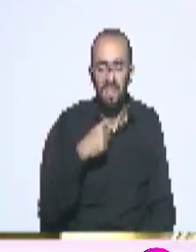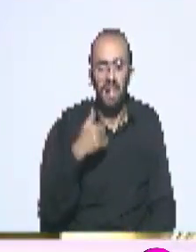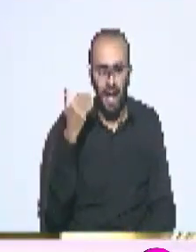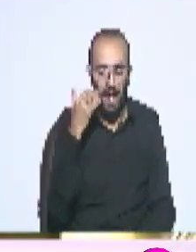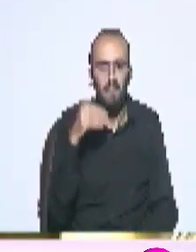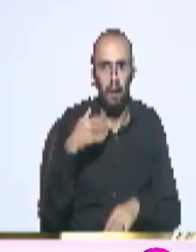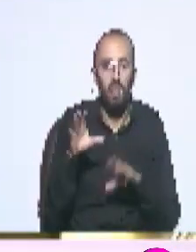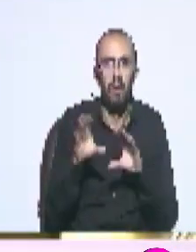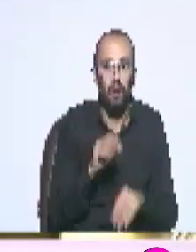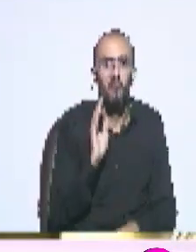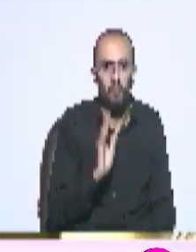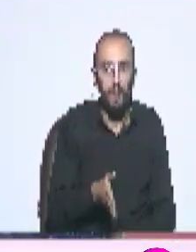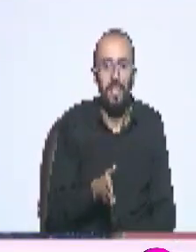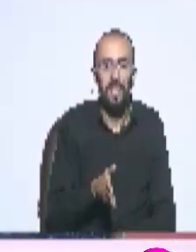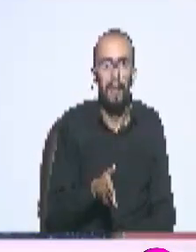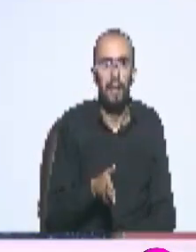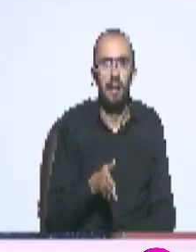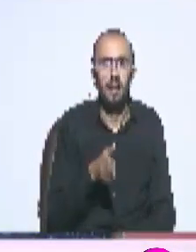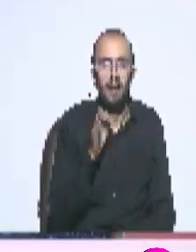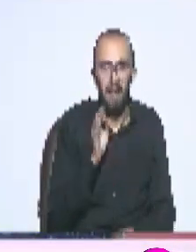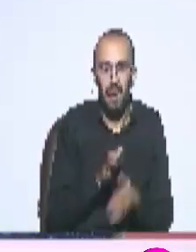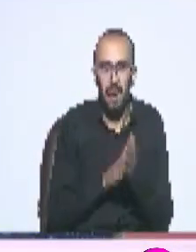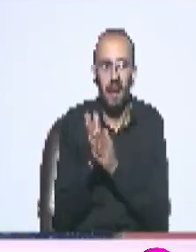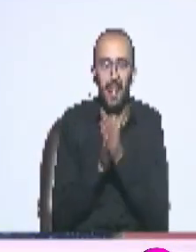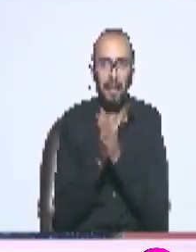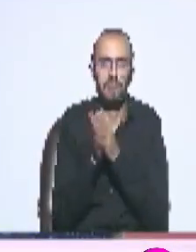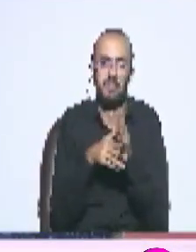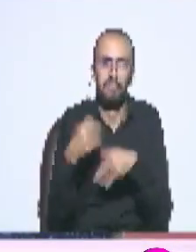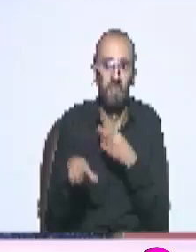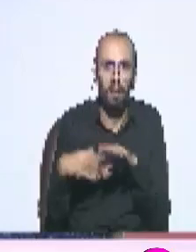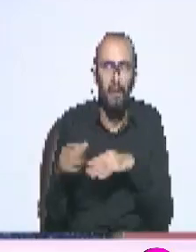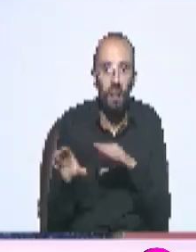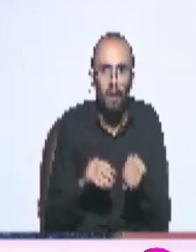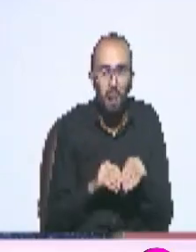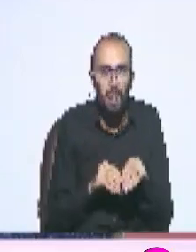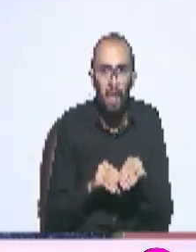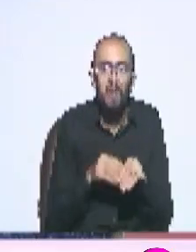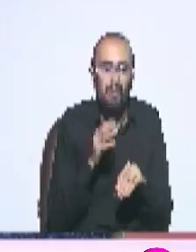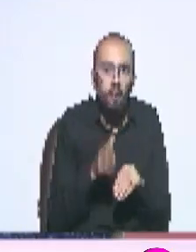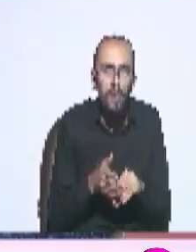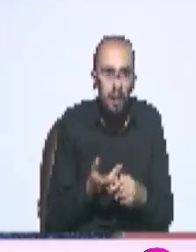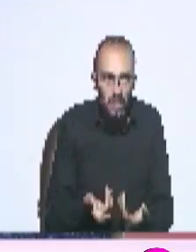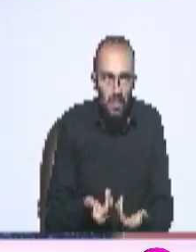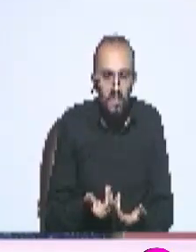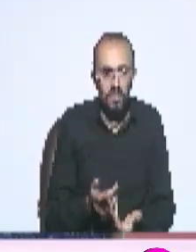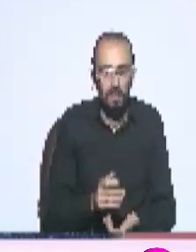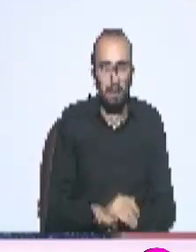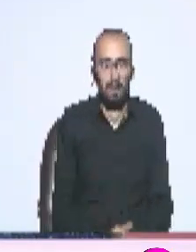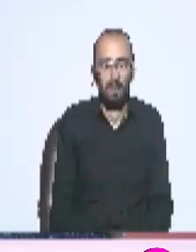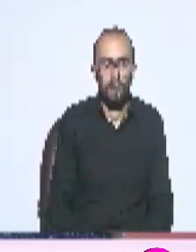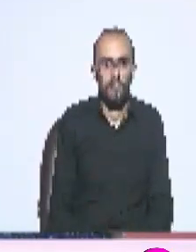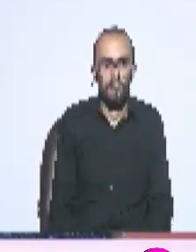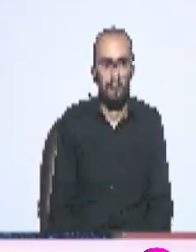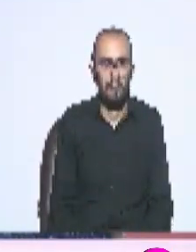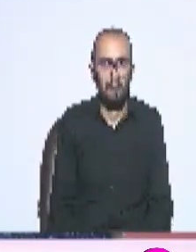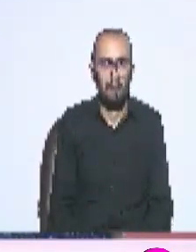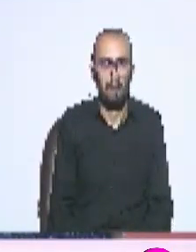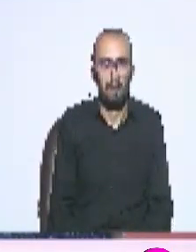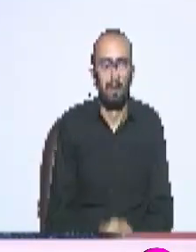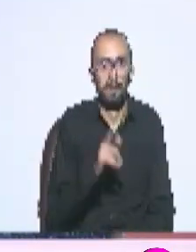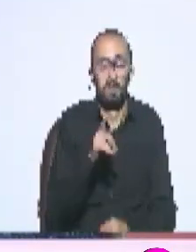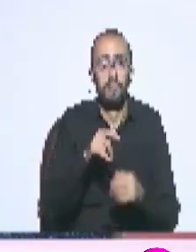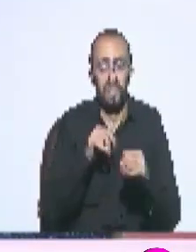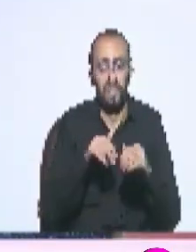عارف امتى انا ببقى متحمس قوي وعارف امتى ان انا ممكن الحماس ده يقل شويه وعندي كمان طرق